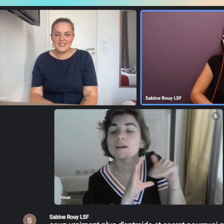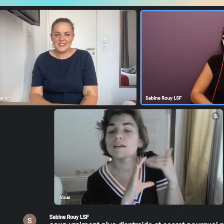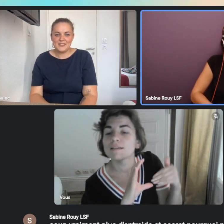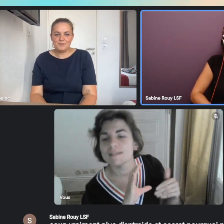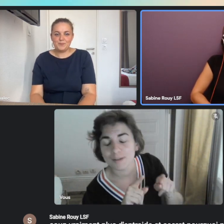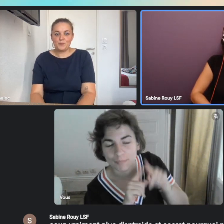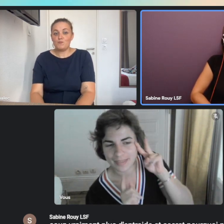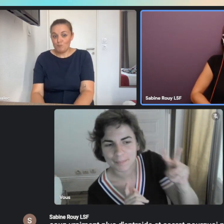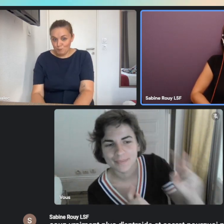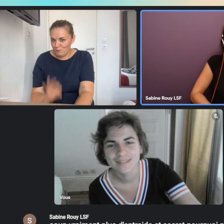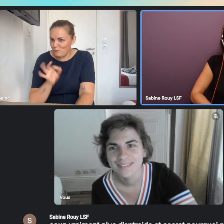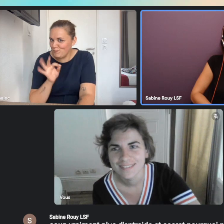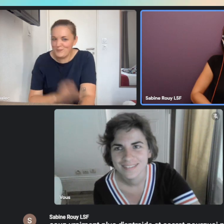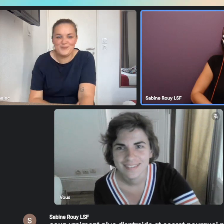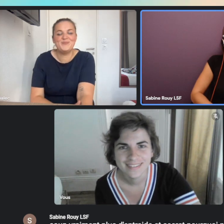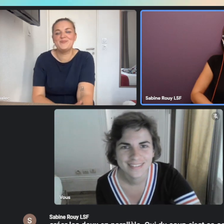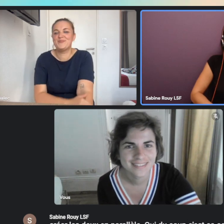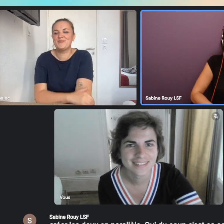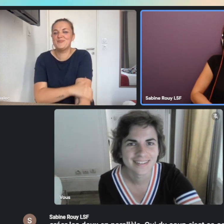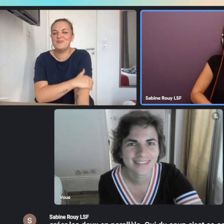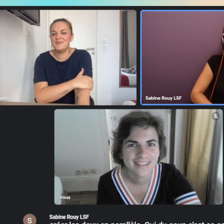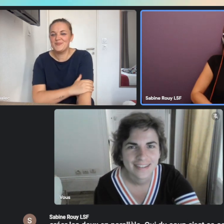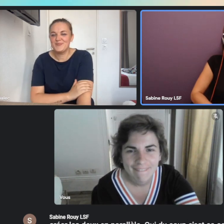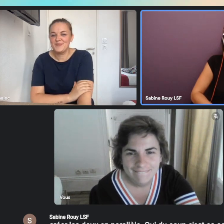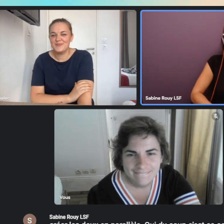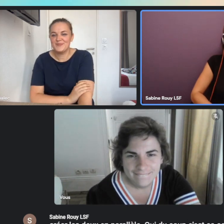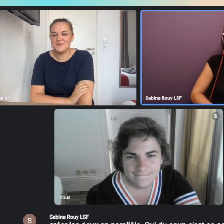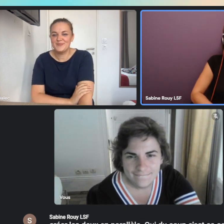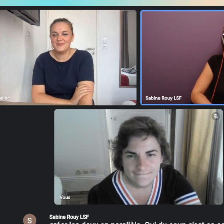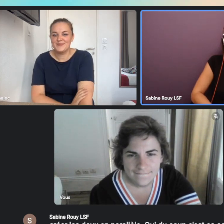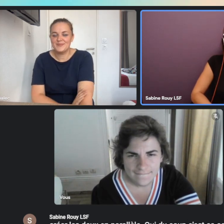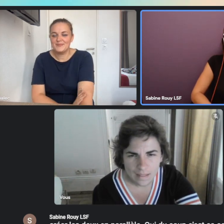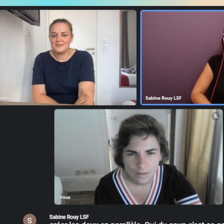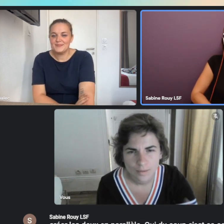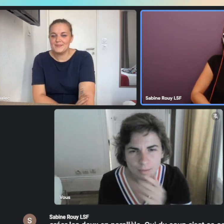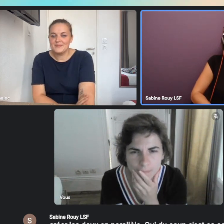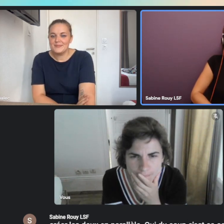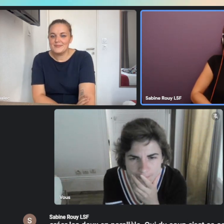Alors je regarde si jamais il y a des messages. Oui.